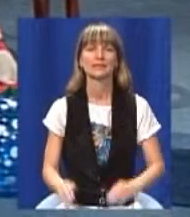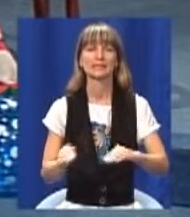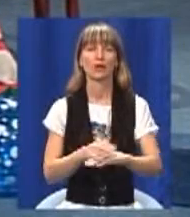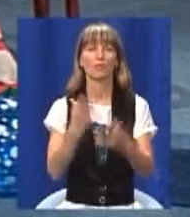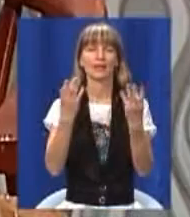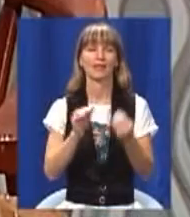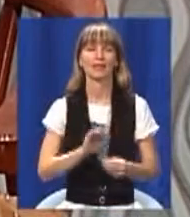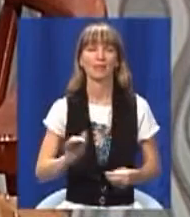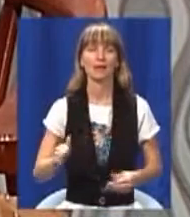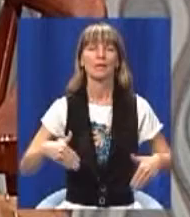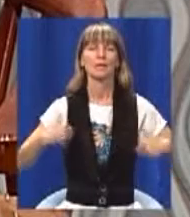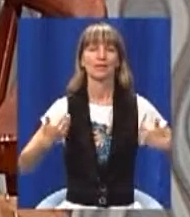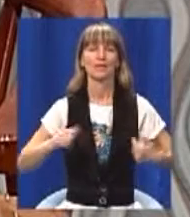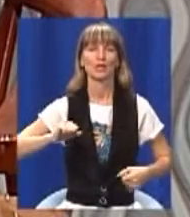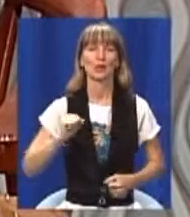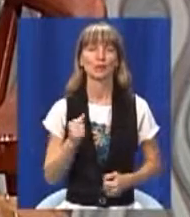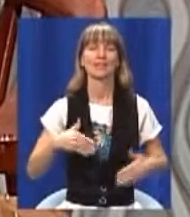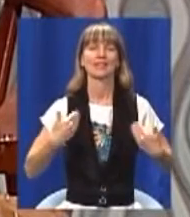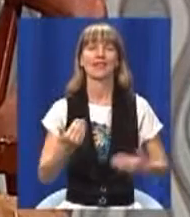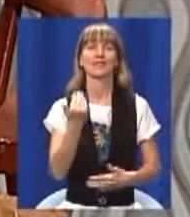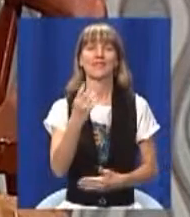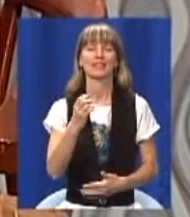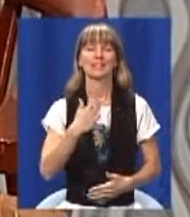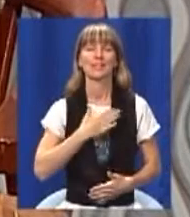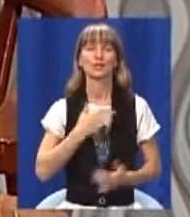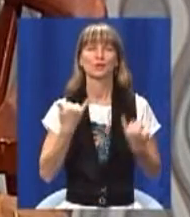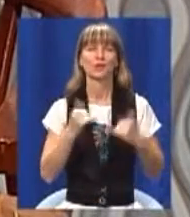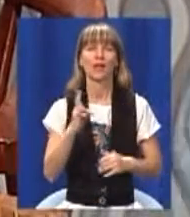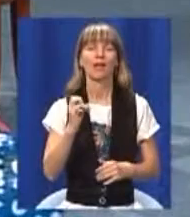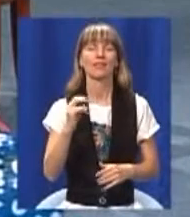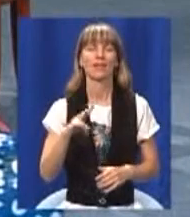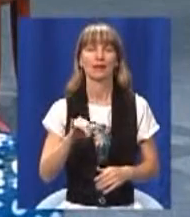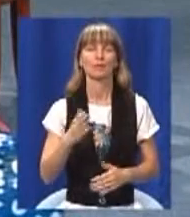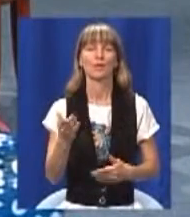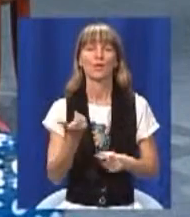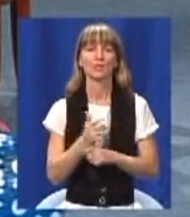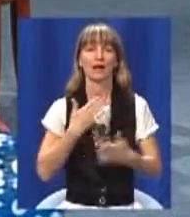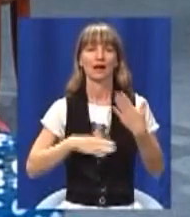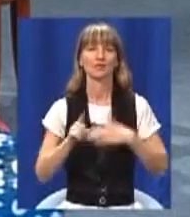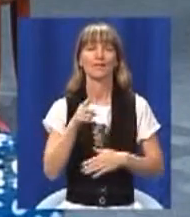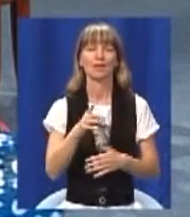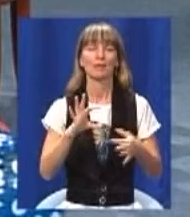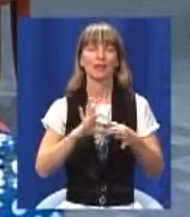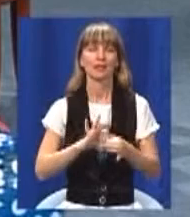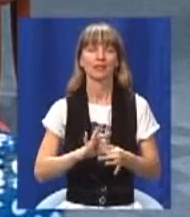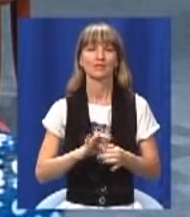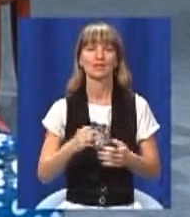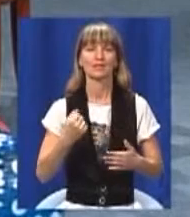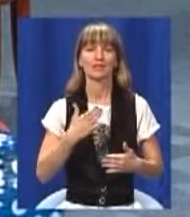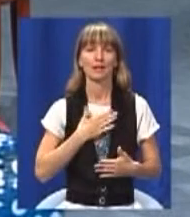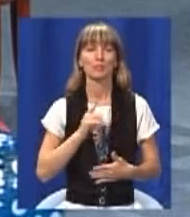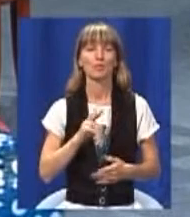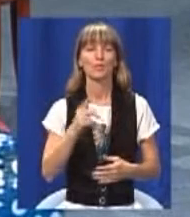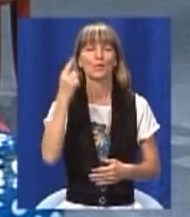Добрий день, малято! Привіт, друзі! Вітаємо вас на нашому чудесному каналі. Ми дуже раді, що ви приєдналися до нас,